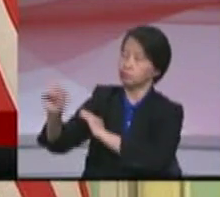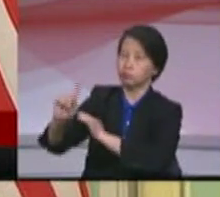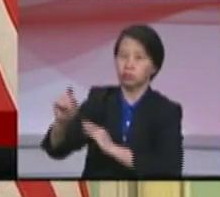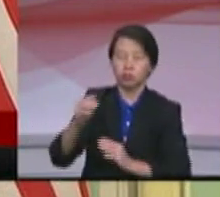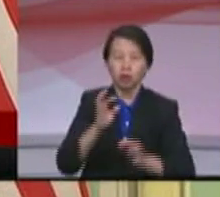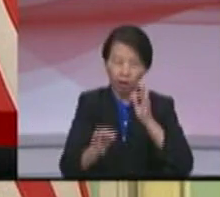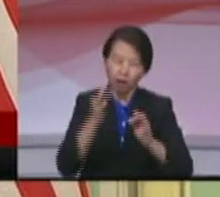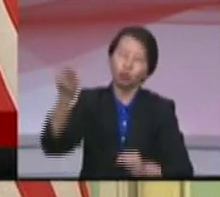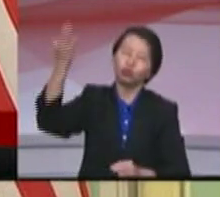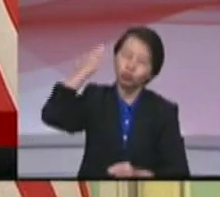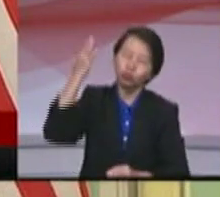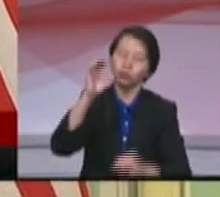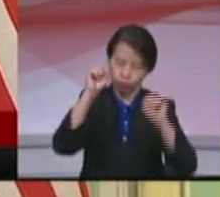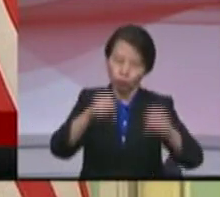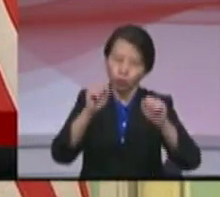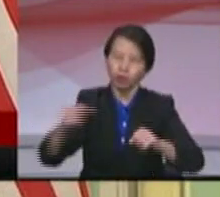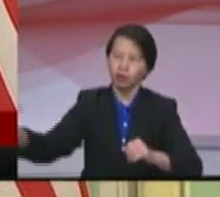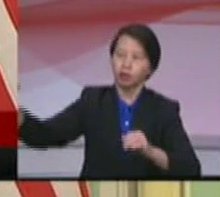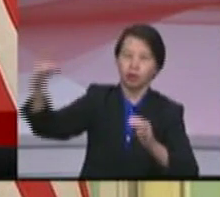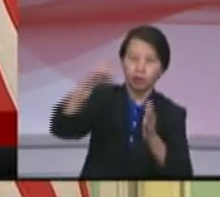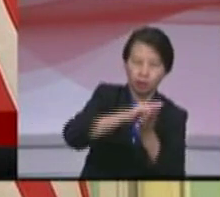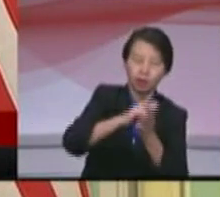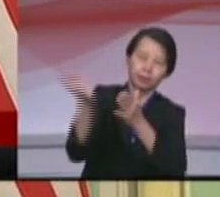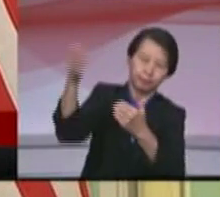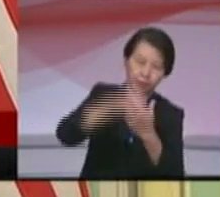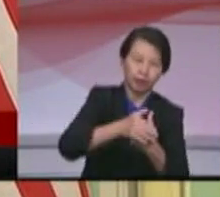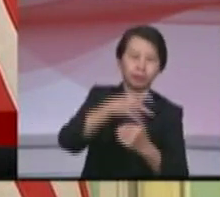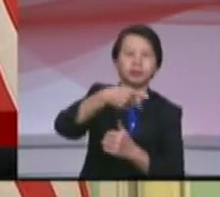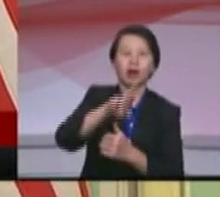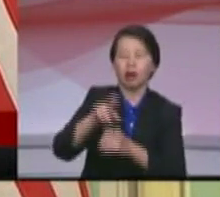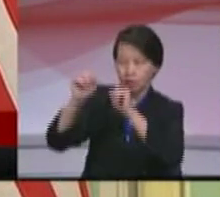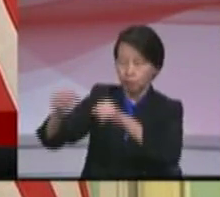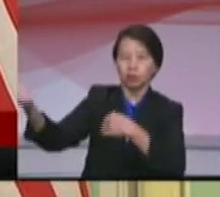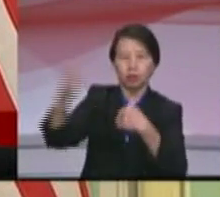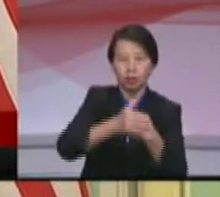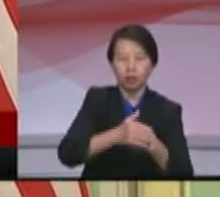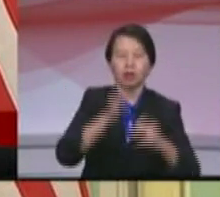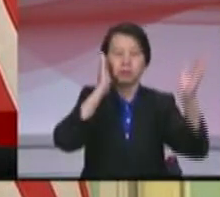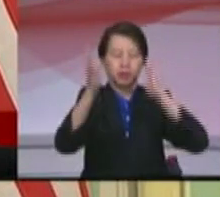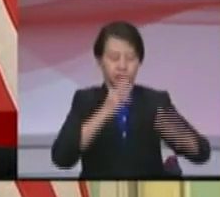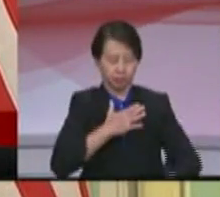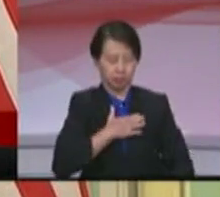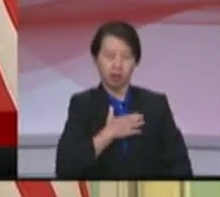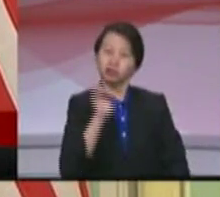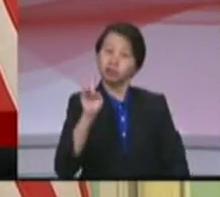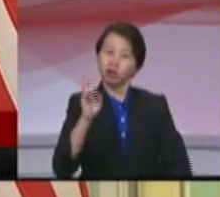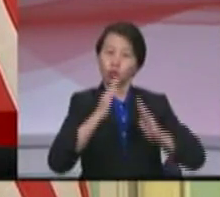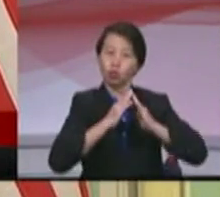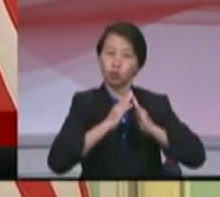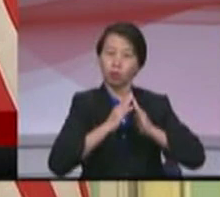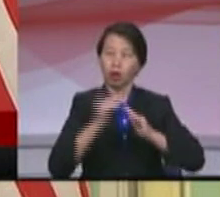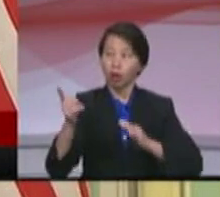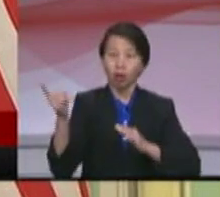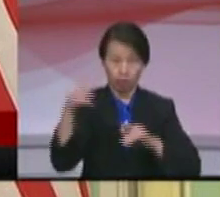Kalau dulu ni dibenarkan, PR dibenarkan. Malaysia my second home atau Malaysia rumah